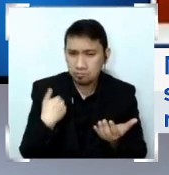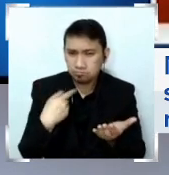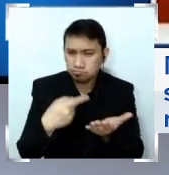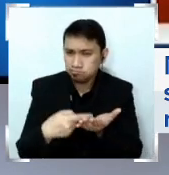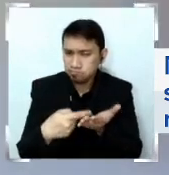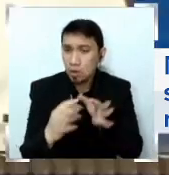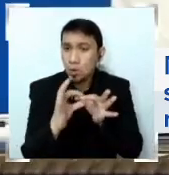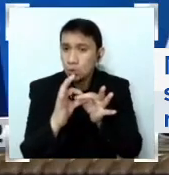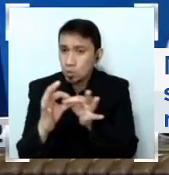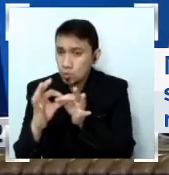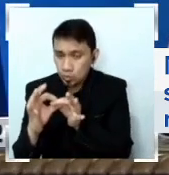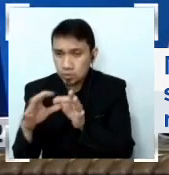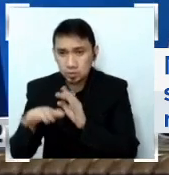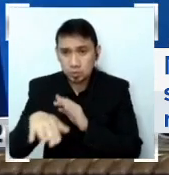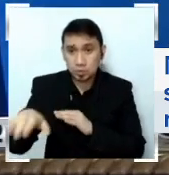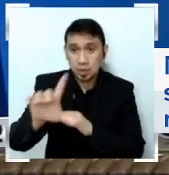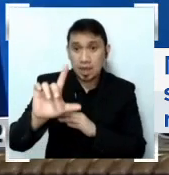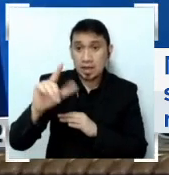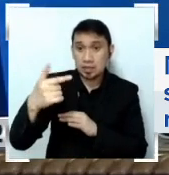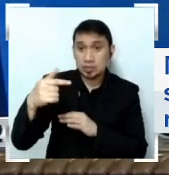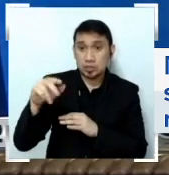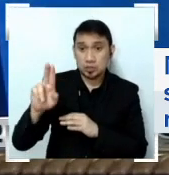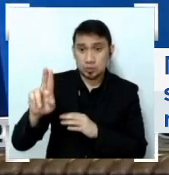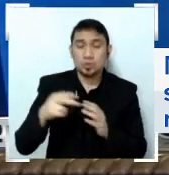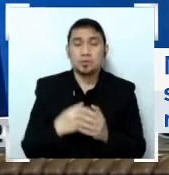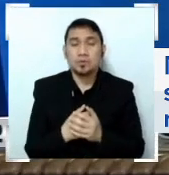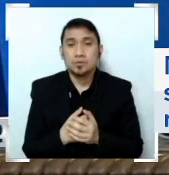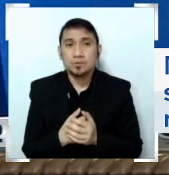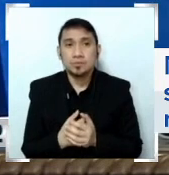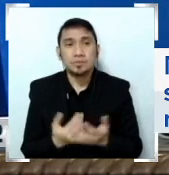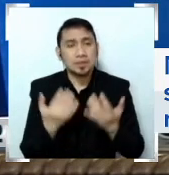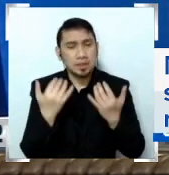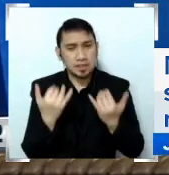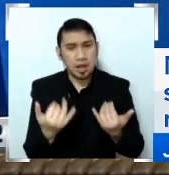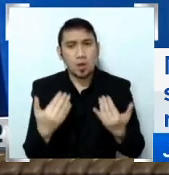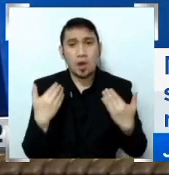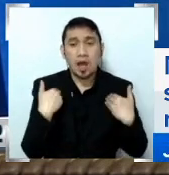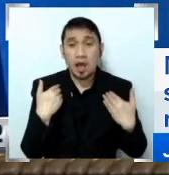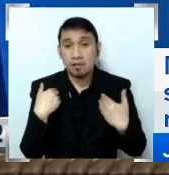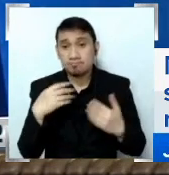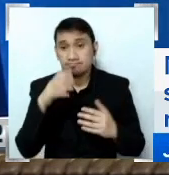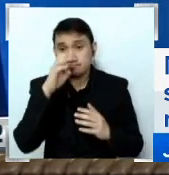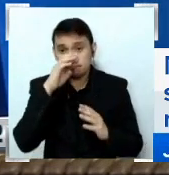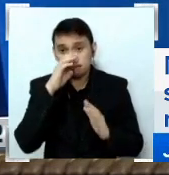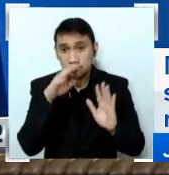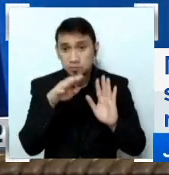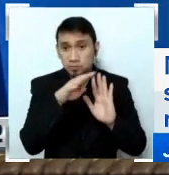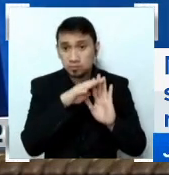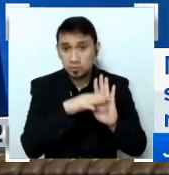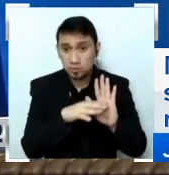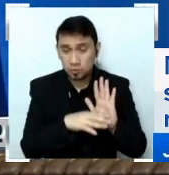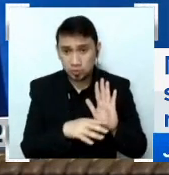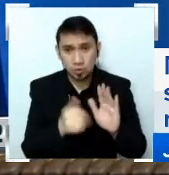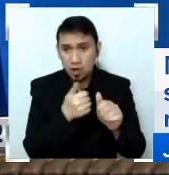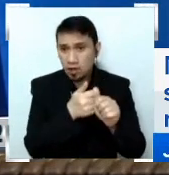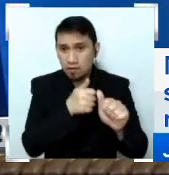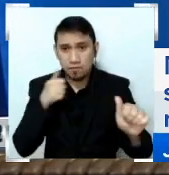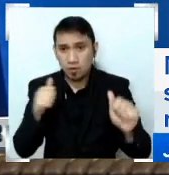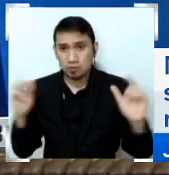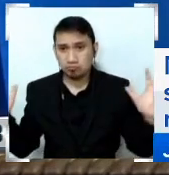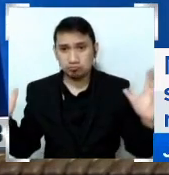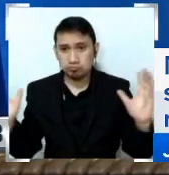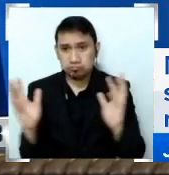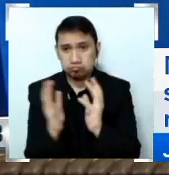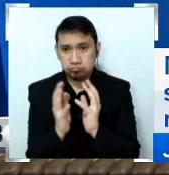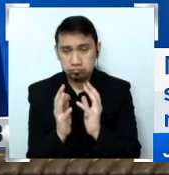mga lokal na opisyales. We may need to reimpose stricter restrictions to avoid mass gathering and prevent super spreader events. It